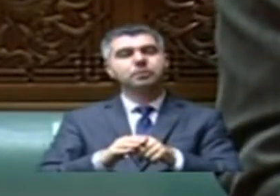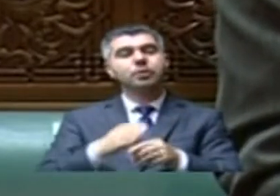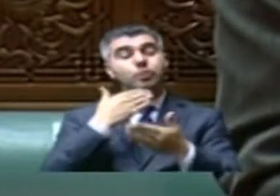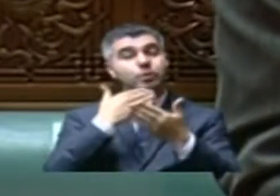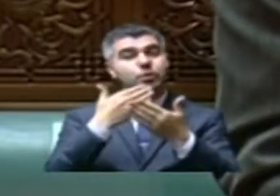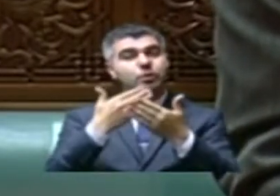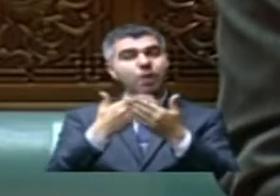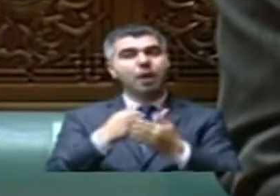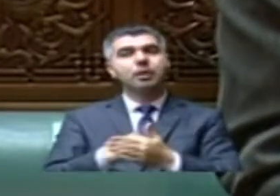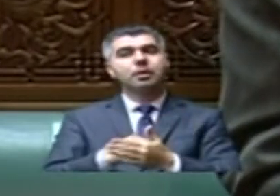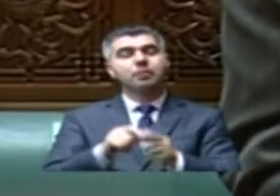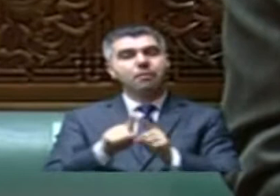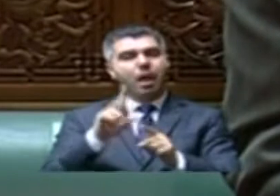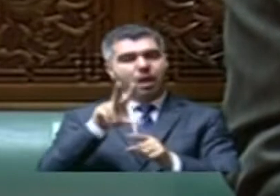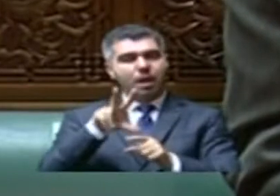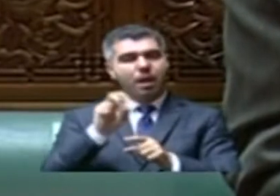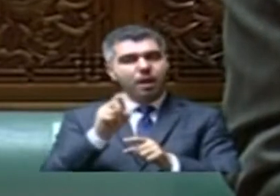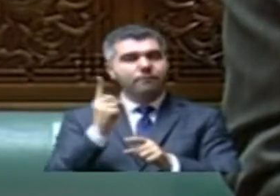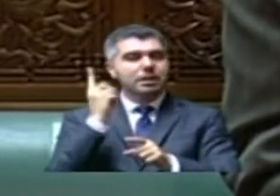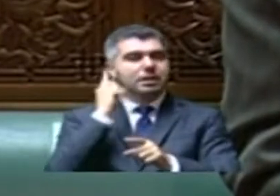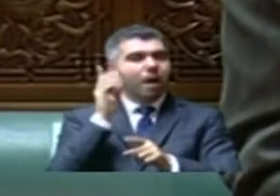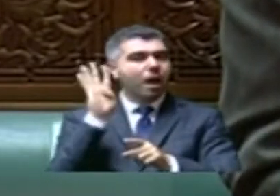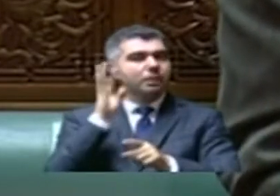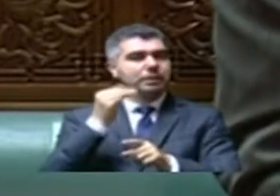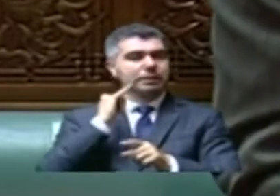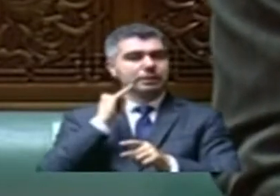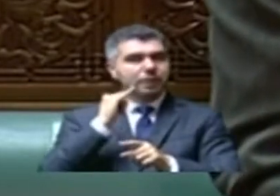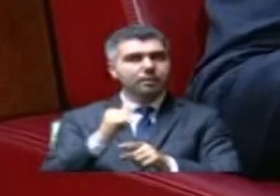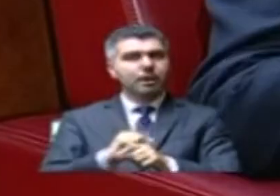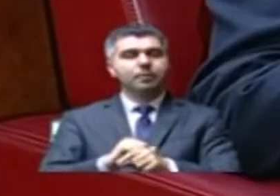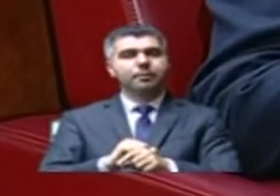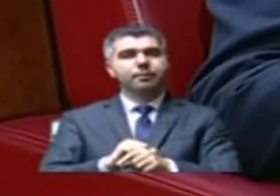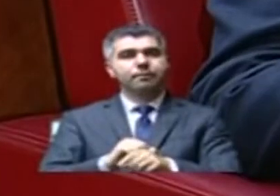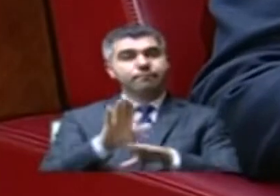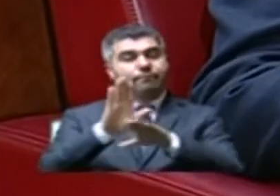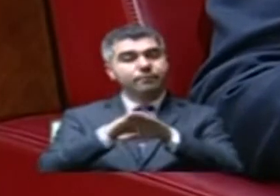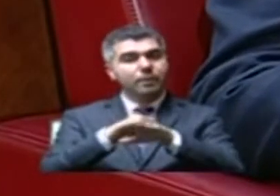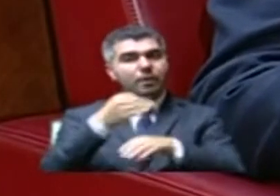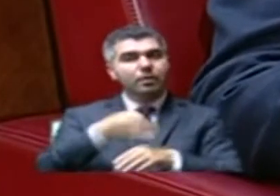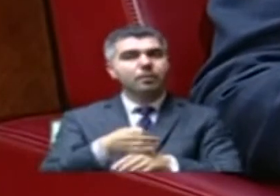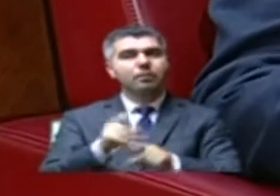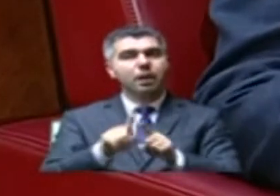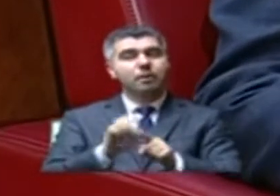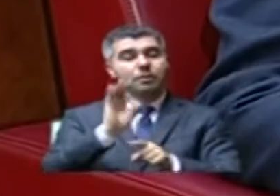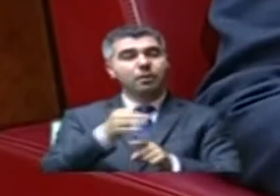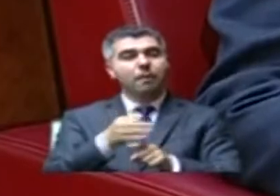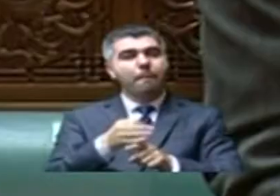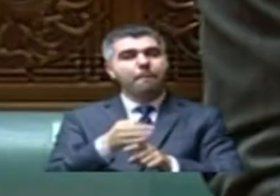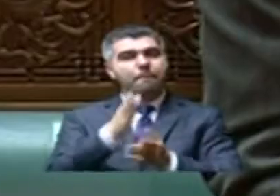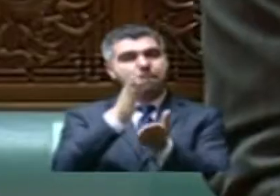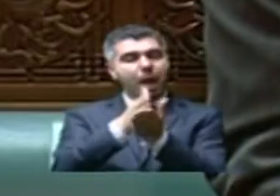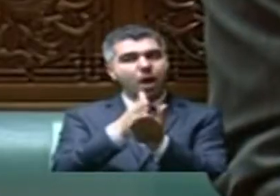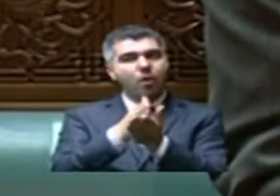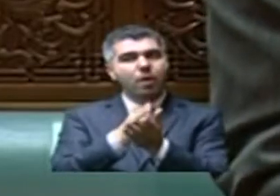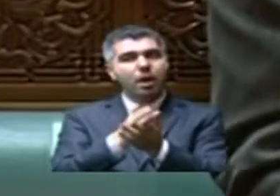لما عهدنا فيكم من حرص الإصغاء والجدية والموضوعية، نهيب بكم لإيجاد حلول عملية وقابلة